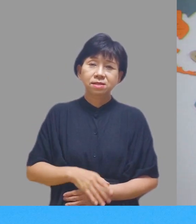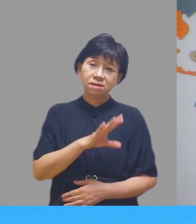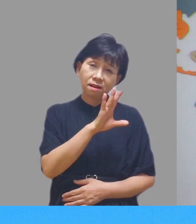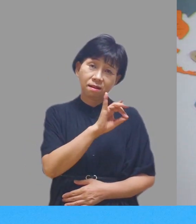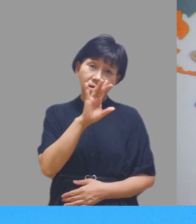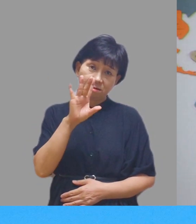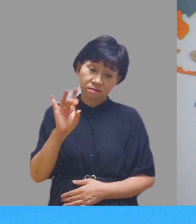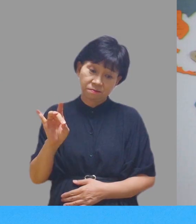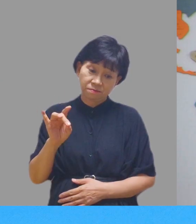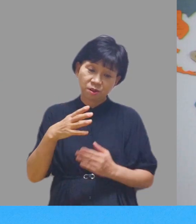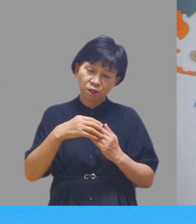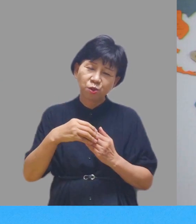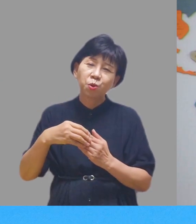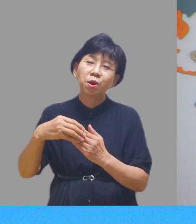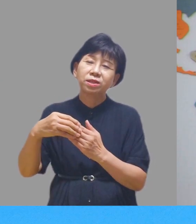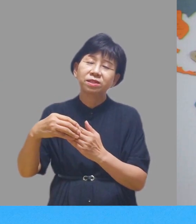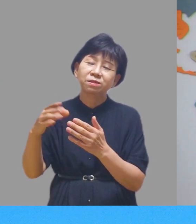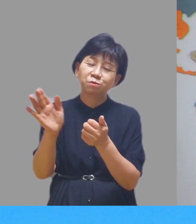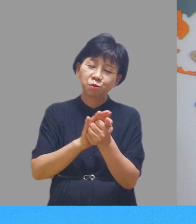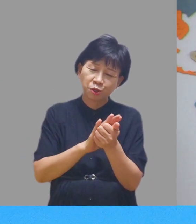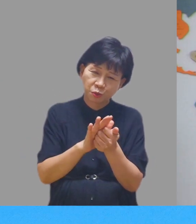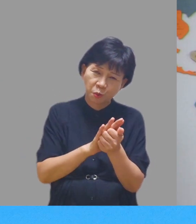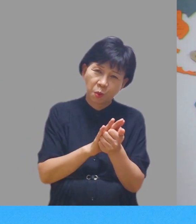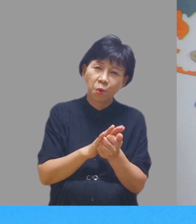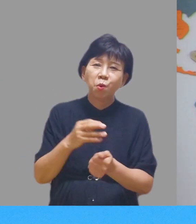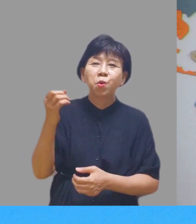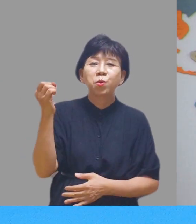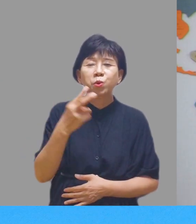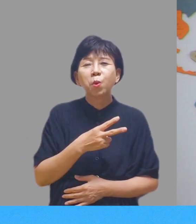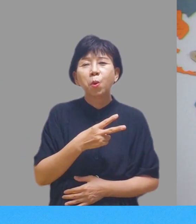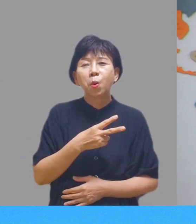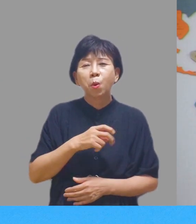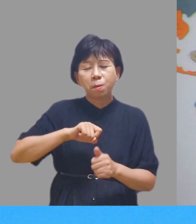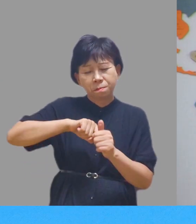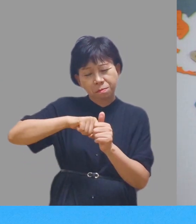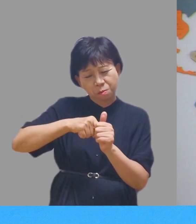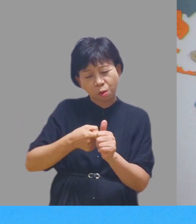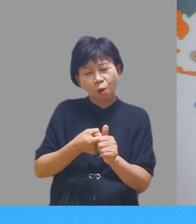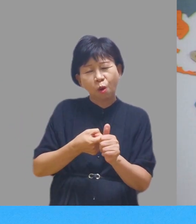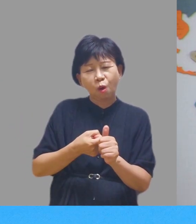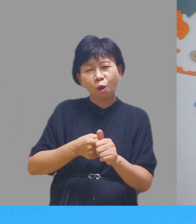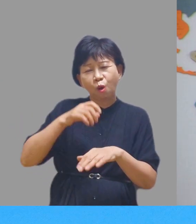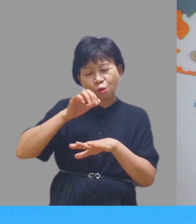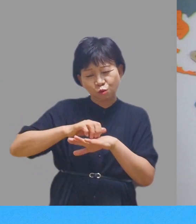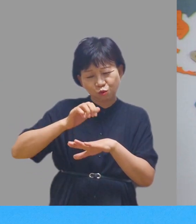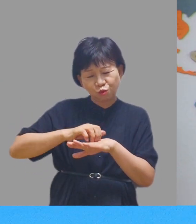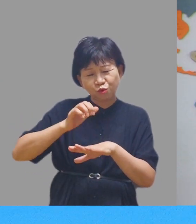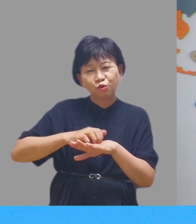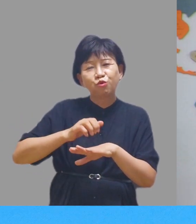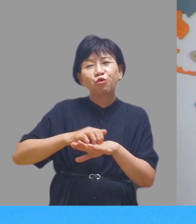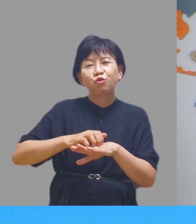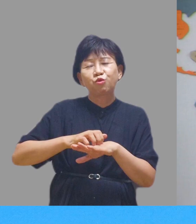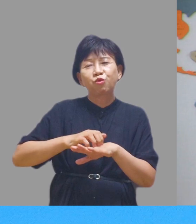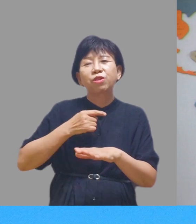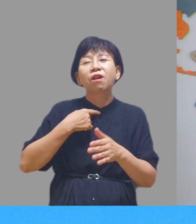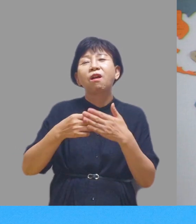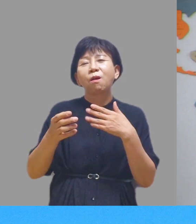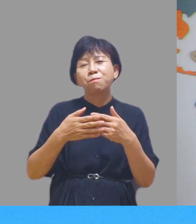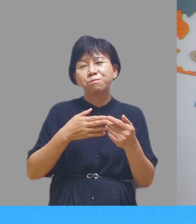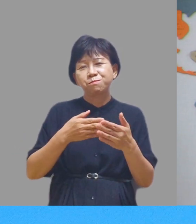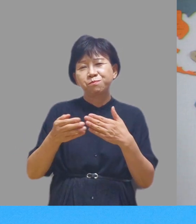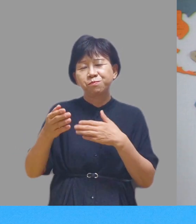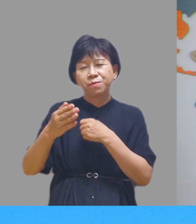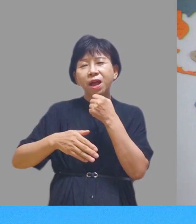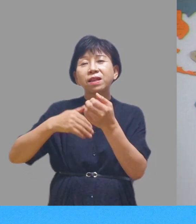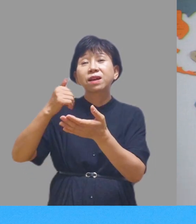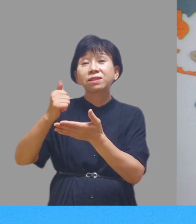때로는요, 인도하심과 위로, 때로는요, 징계와 훈련까지도 살아있는 경험으로